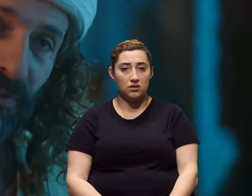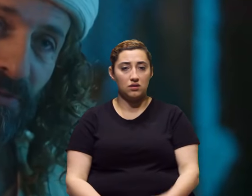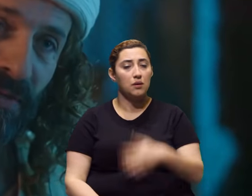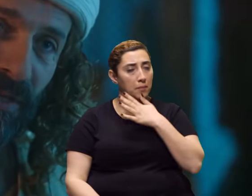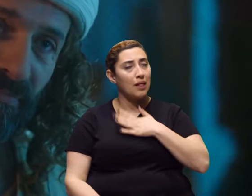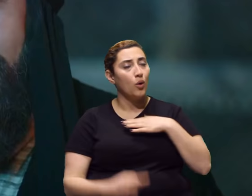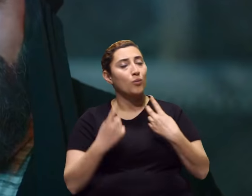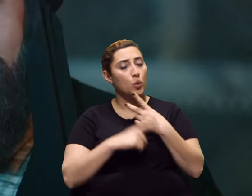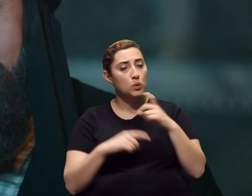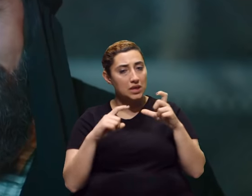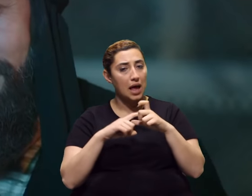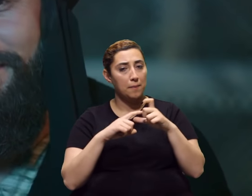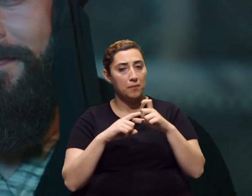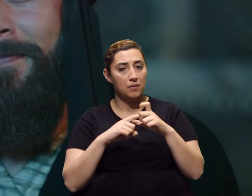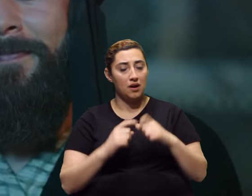Bilmişim Yunus Emrem.